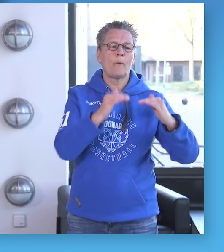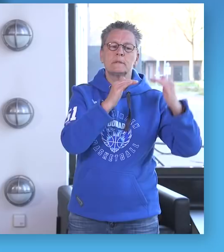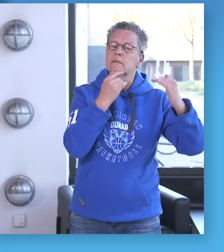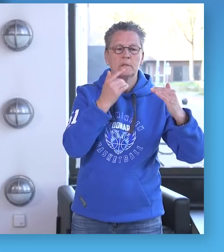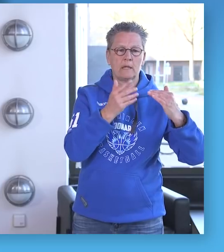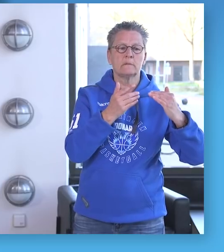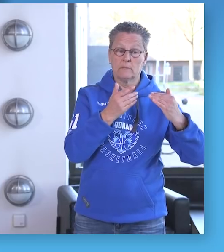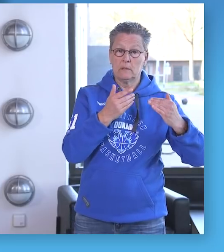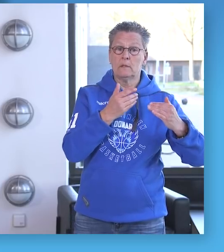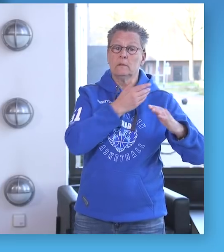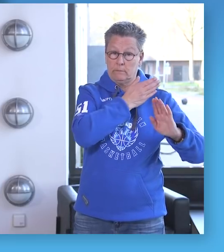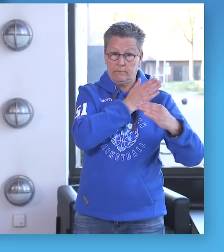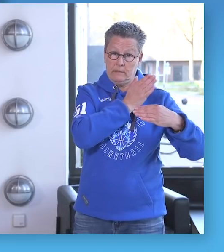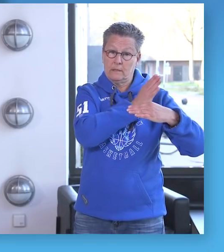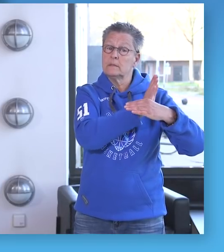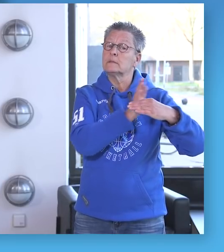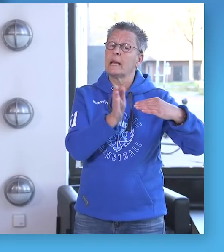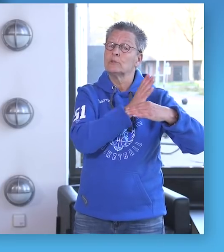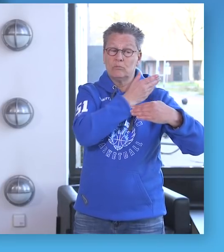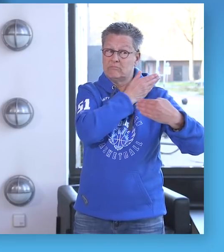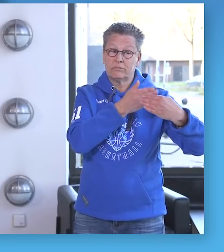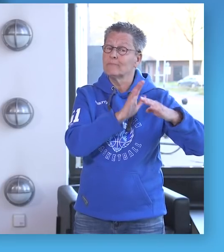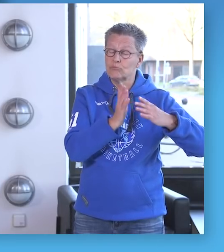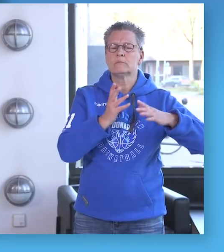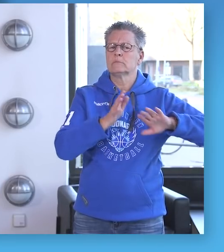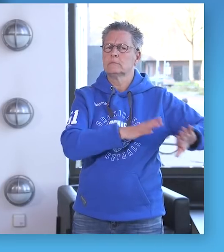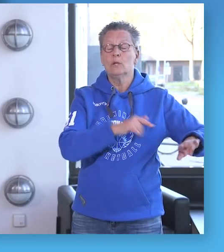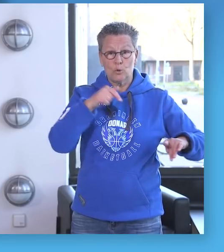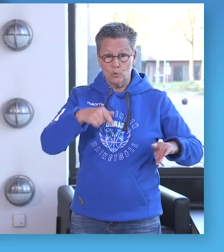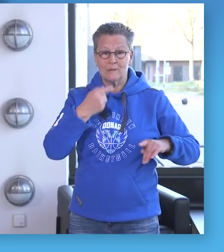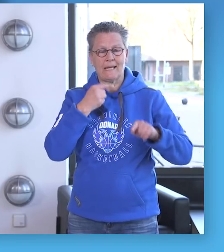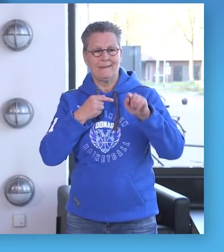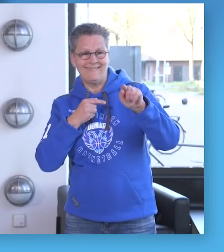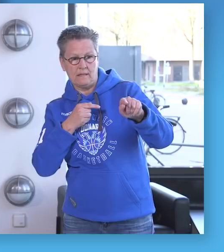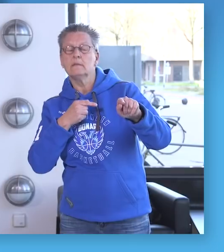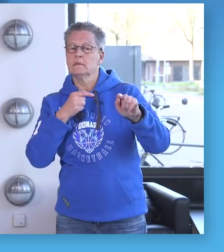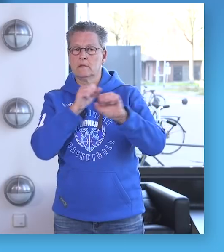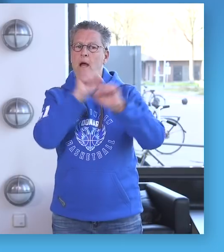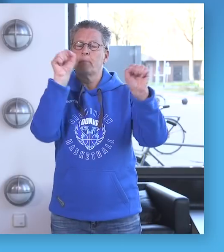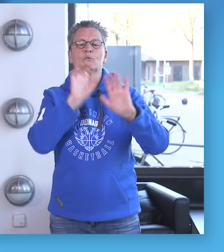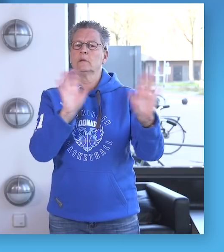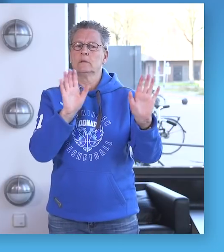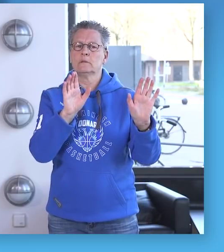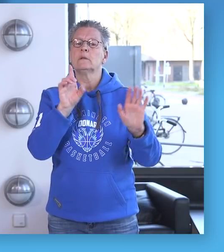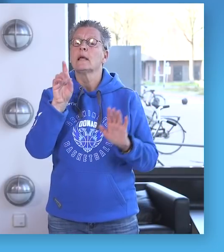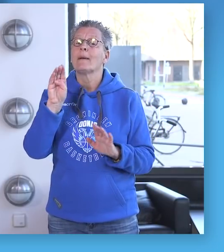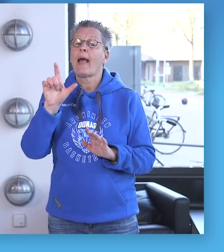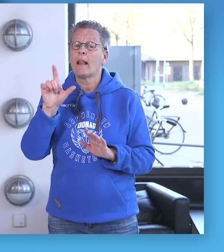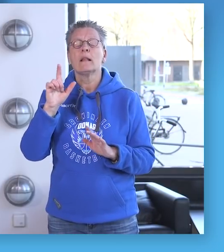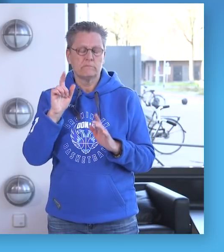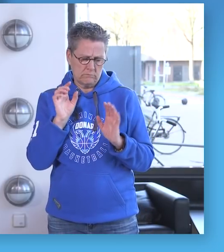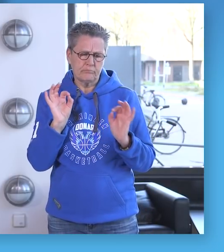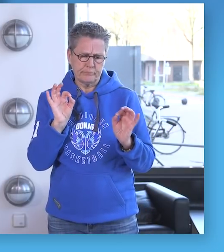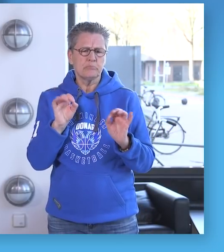seizoen voor wat het is en roepen geen kampioen uit. Dus in die zin heeft de DBL denk ik de juiste beslissing genomen. Maar het heeft